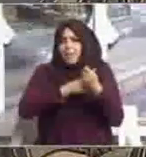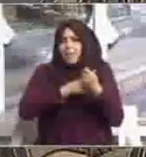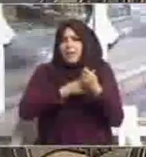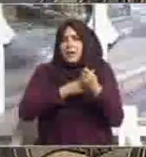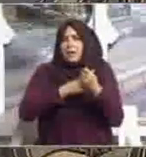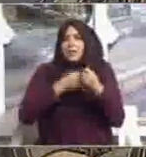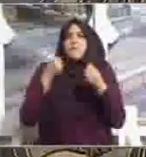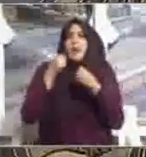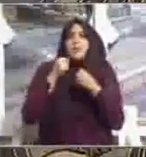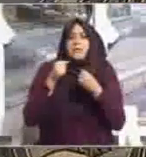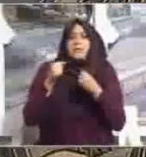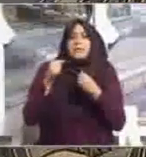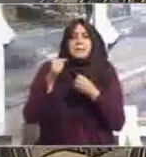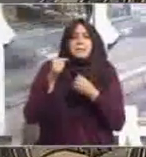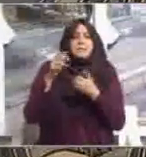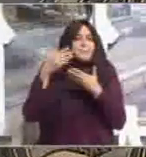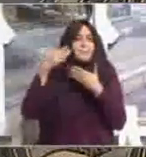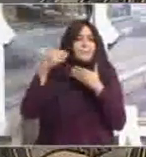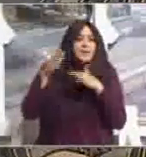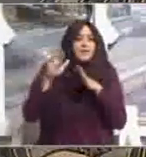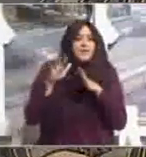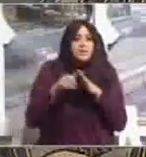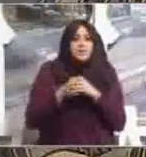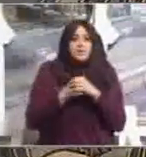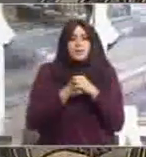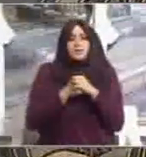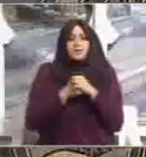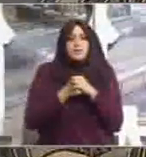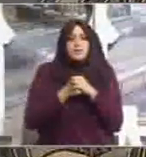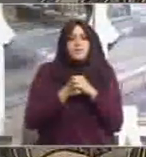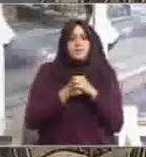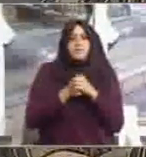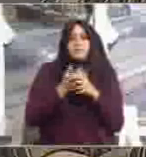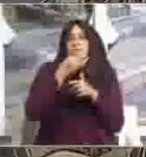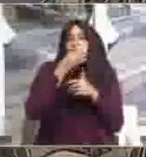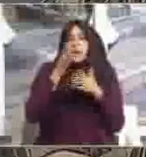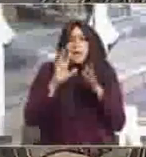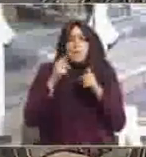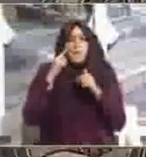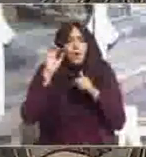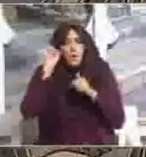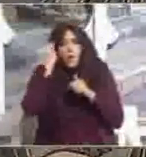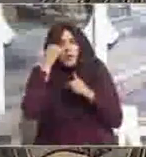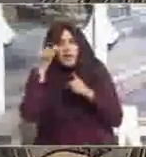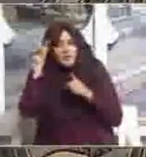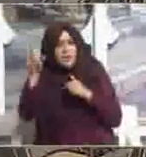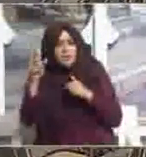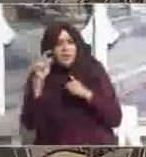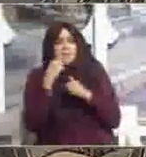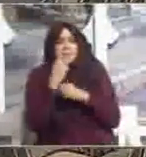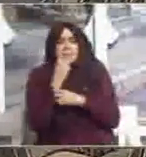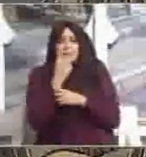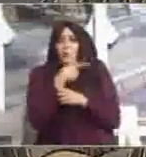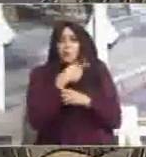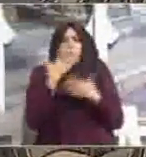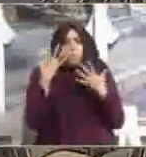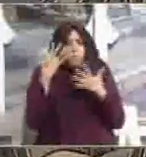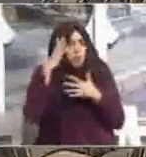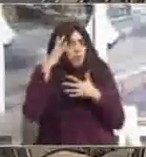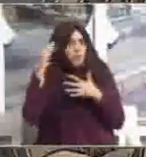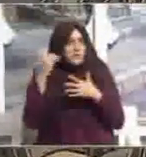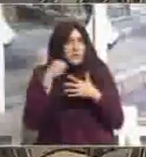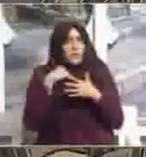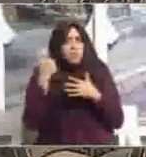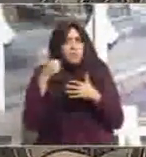عنه بعد يقول لك أنا من أنا حتى نشوف قد السيد وأنا عافره وأنا كذا يراجع نفسه يقول لك